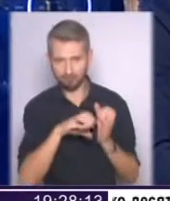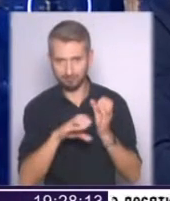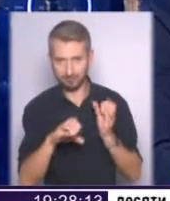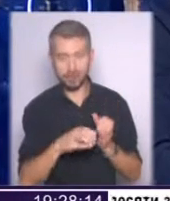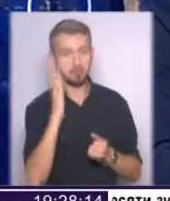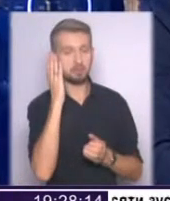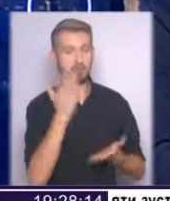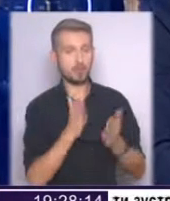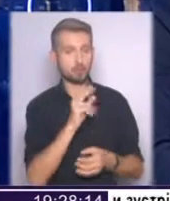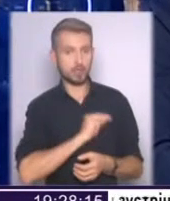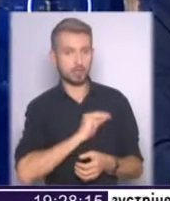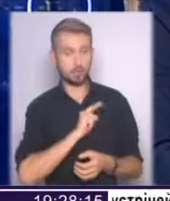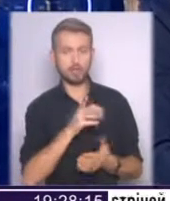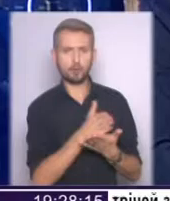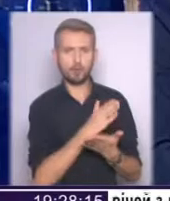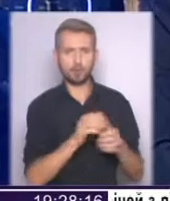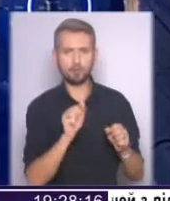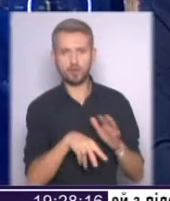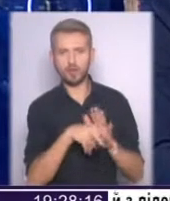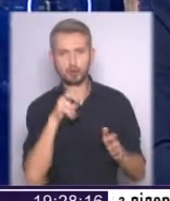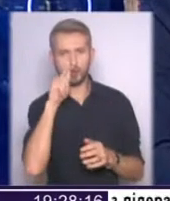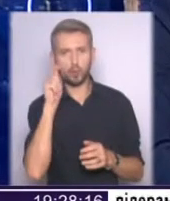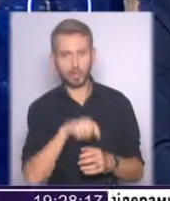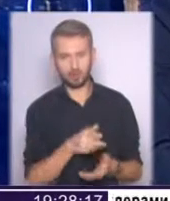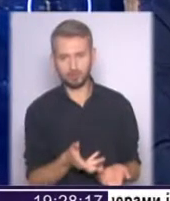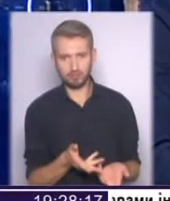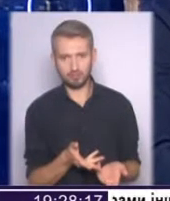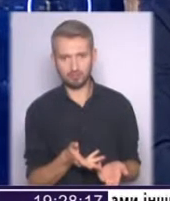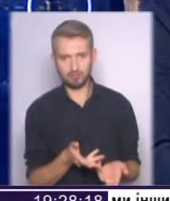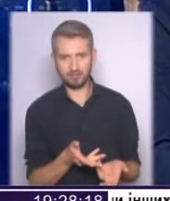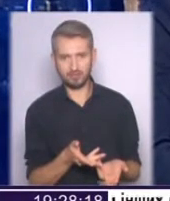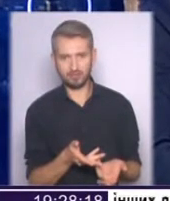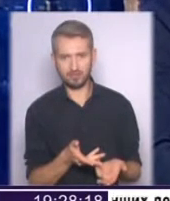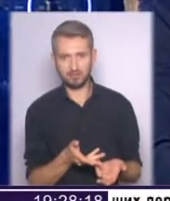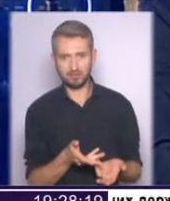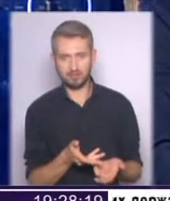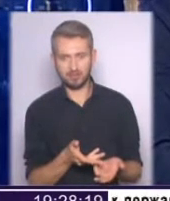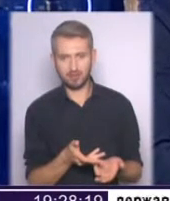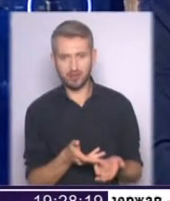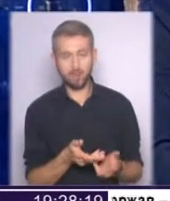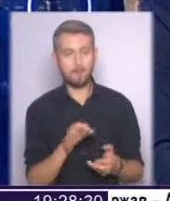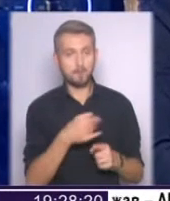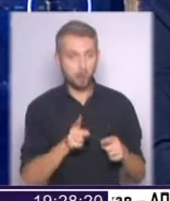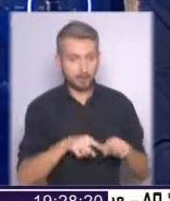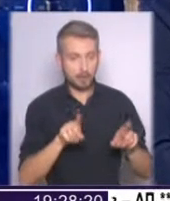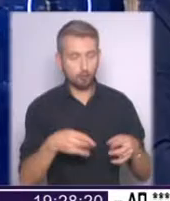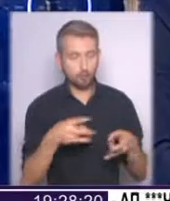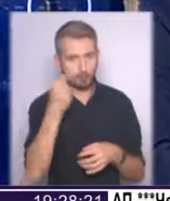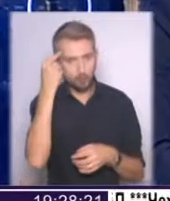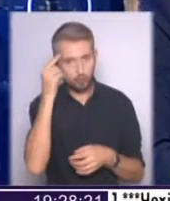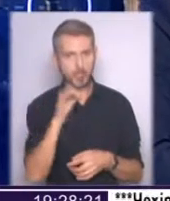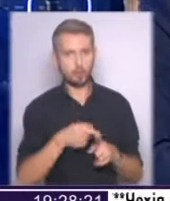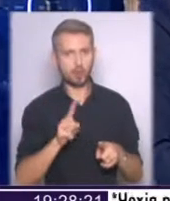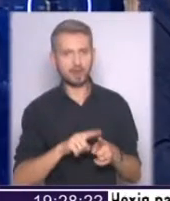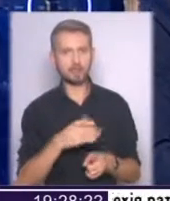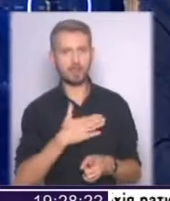він запрацює, вони взагалі можуть виключити Україну з транзиту. Про це також потрібно думати і про це з нашими